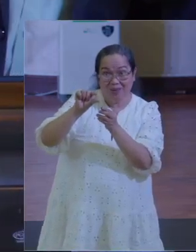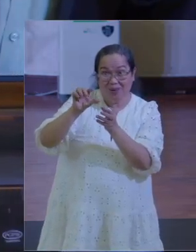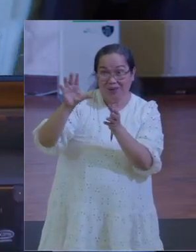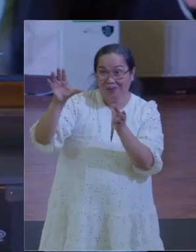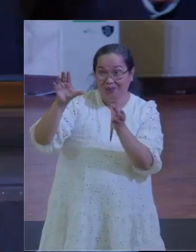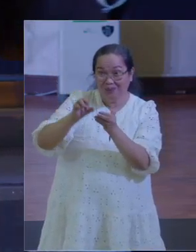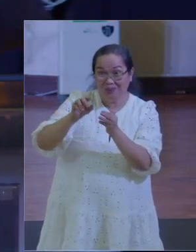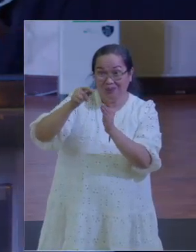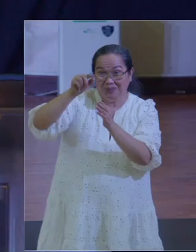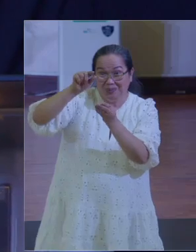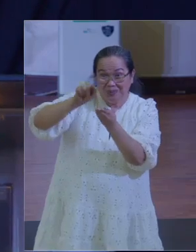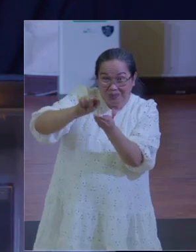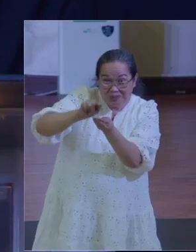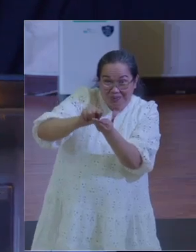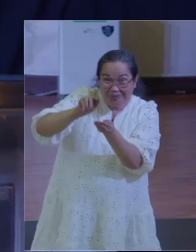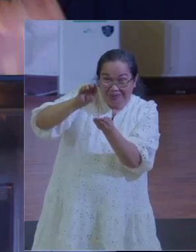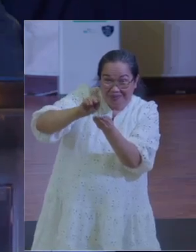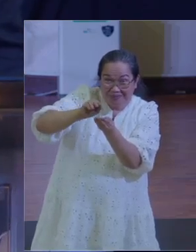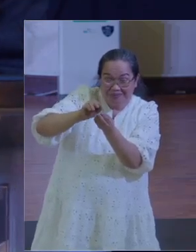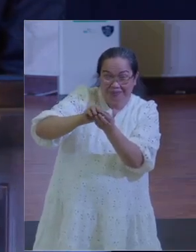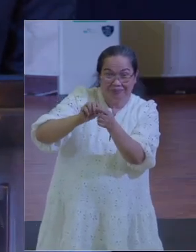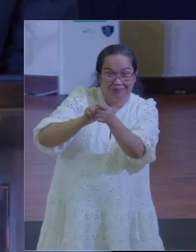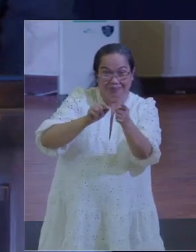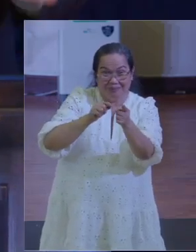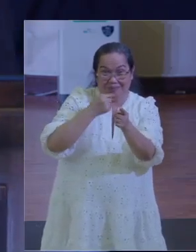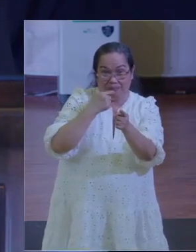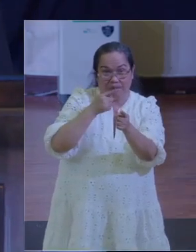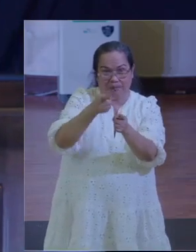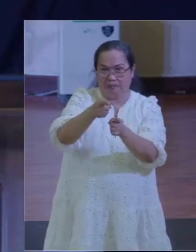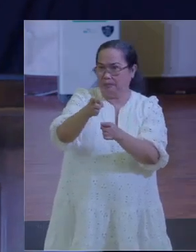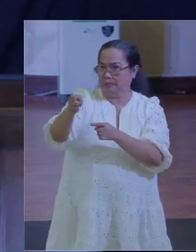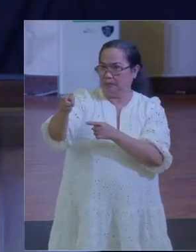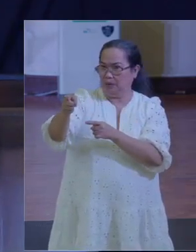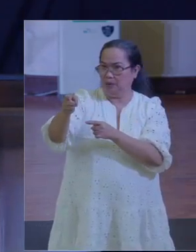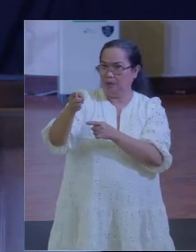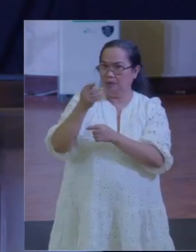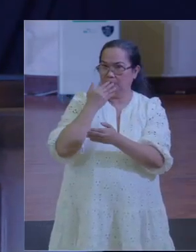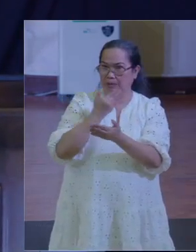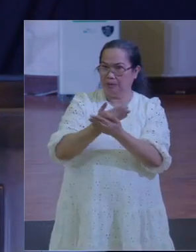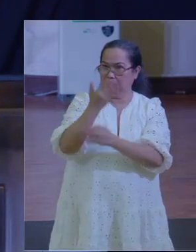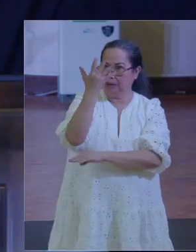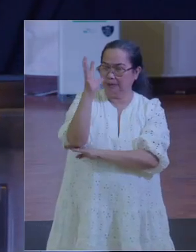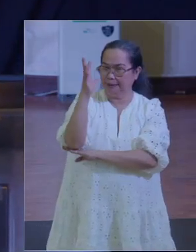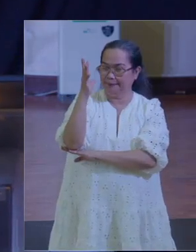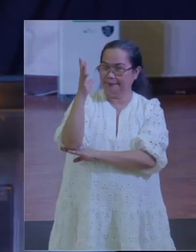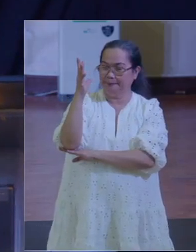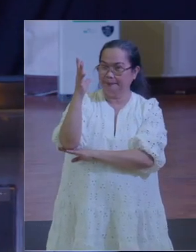sa prinsipyong ito. Are you a good tree? Mabuting puno ka ba?